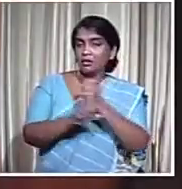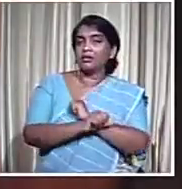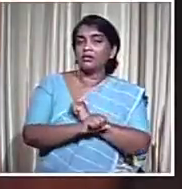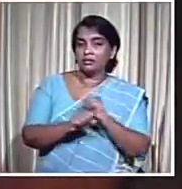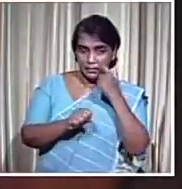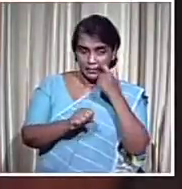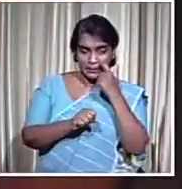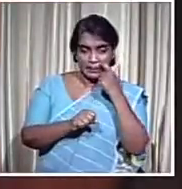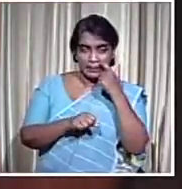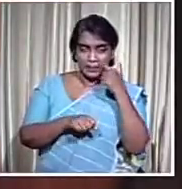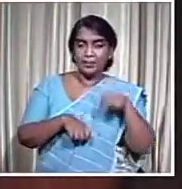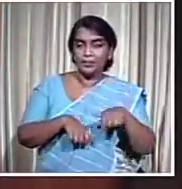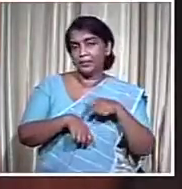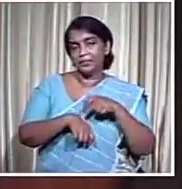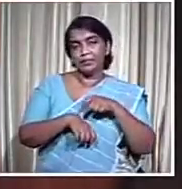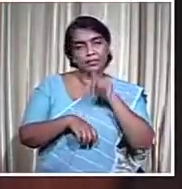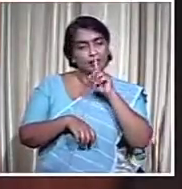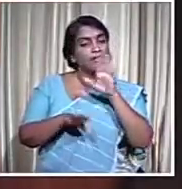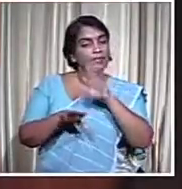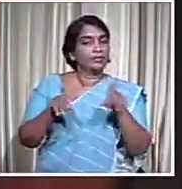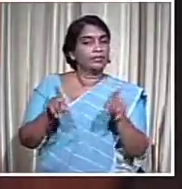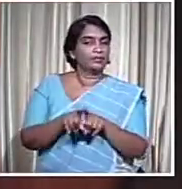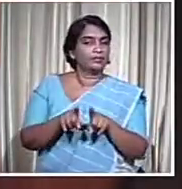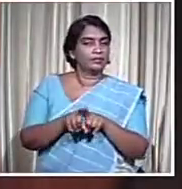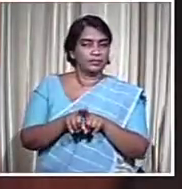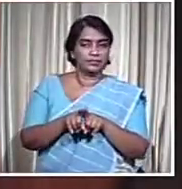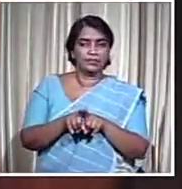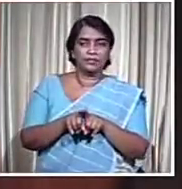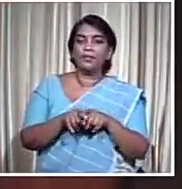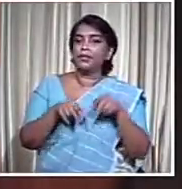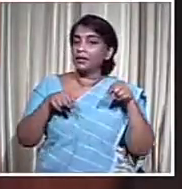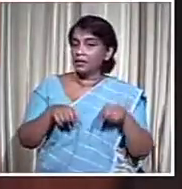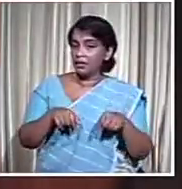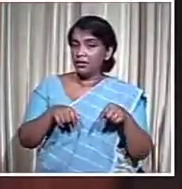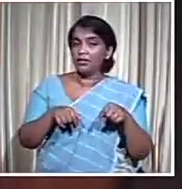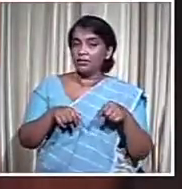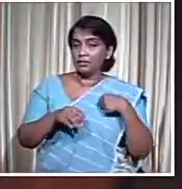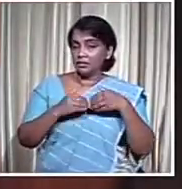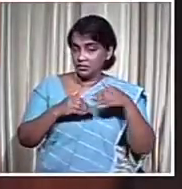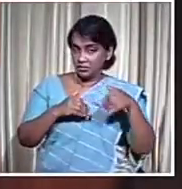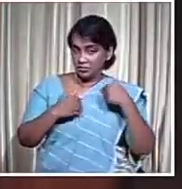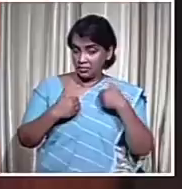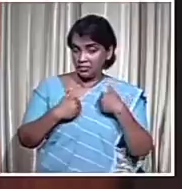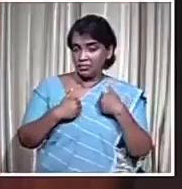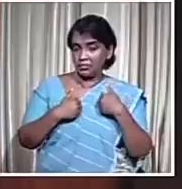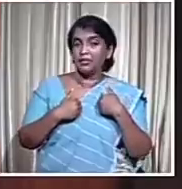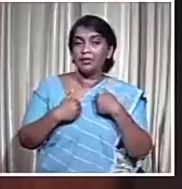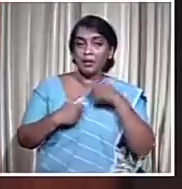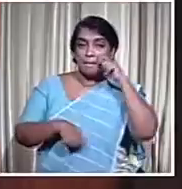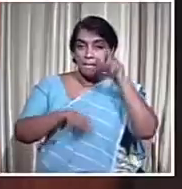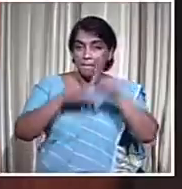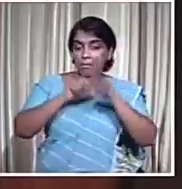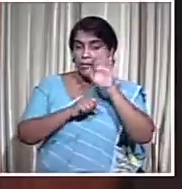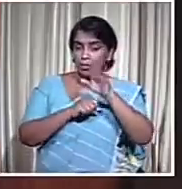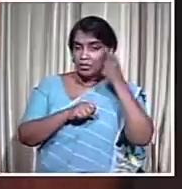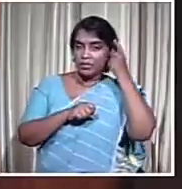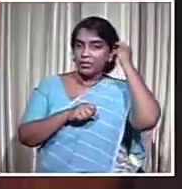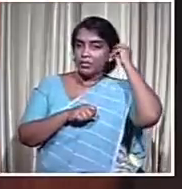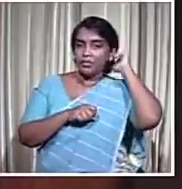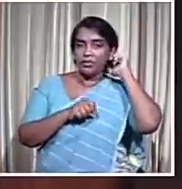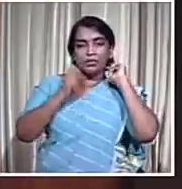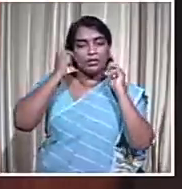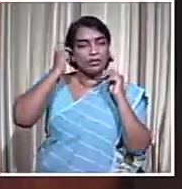விரும்புகின்றேன். அதனால் நான் இன்று எனது மக்களின் பக்கமாக நின்று பாராளுமன்றத்தில் சுயாதீனமாக